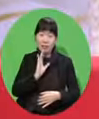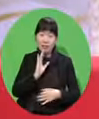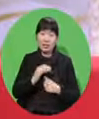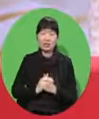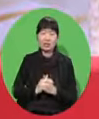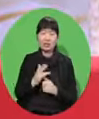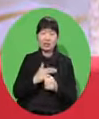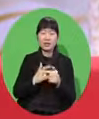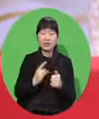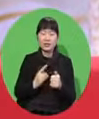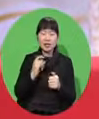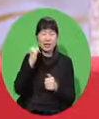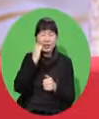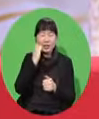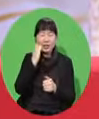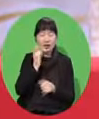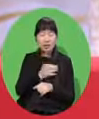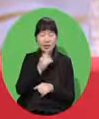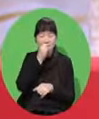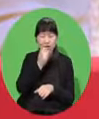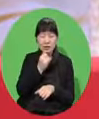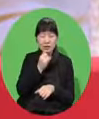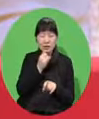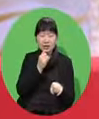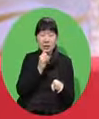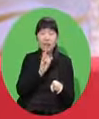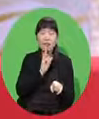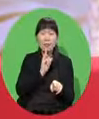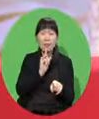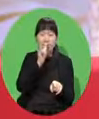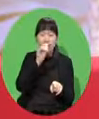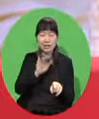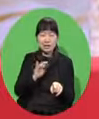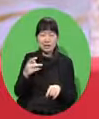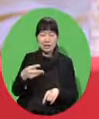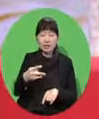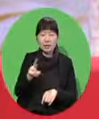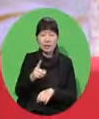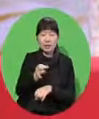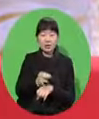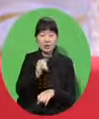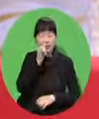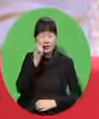아, 선생님께서 지금 간식을 살 수 있는 뭐 이렇게 말씀하셨는데 2,000원으로 뭘